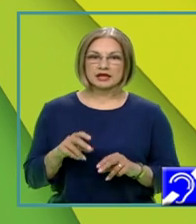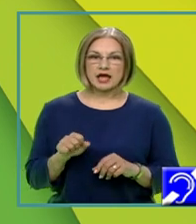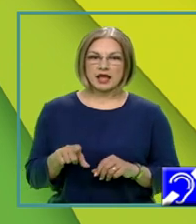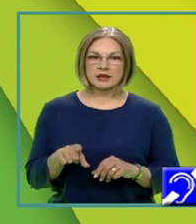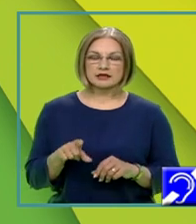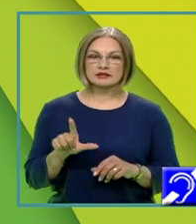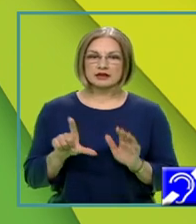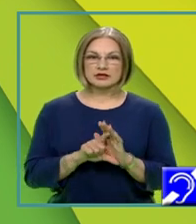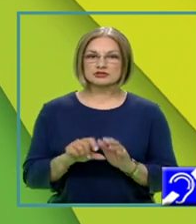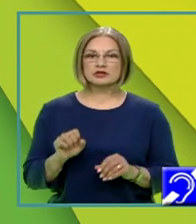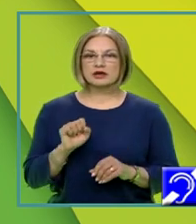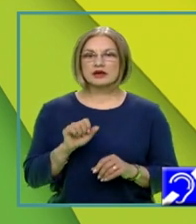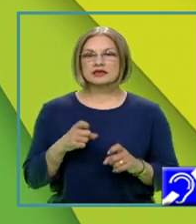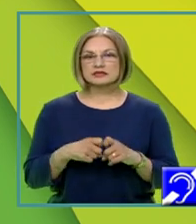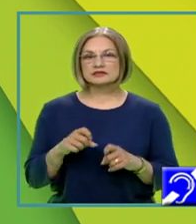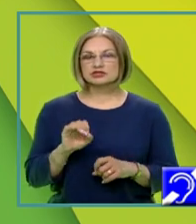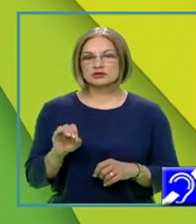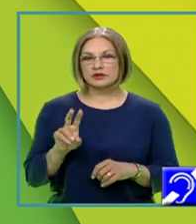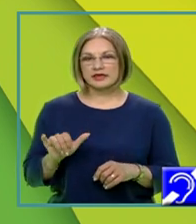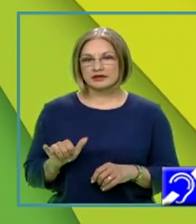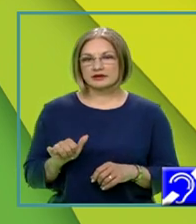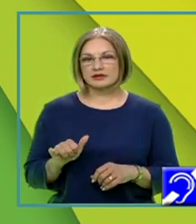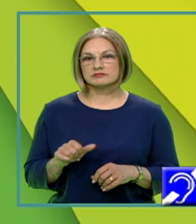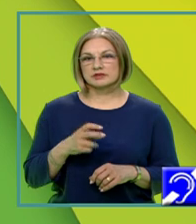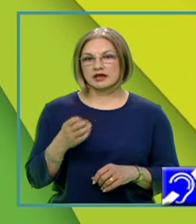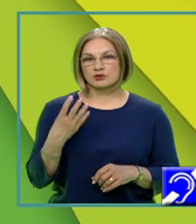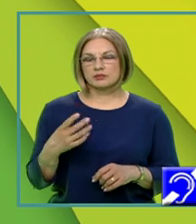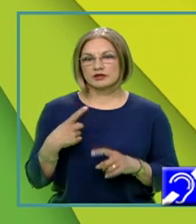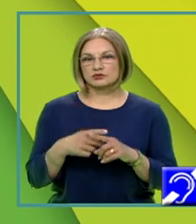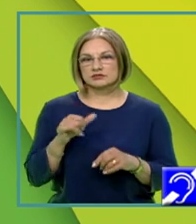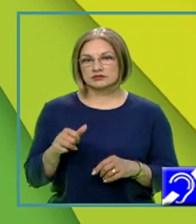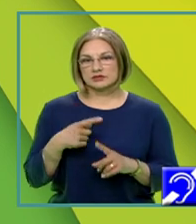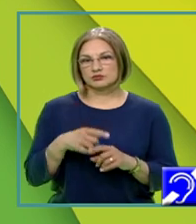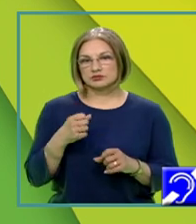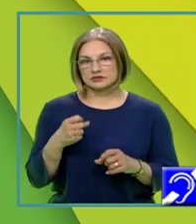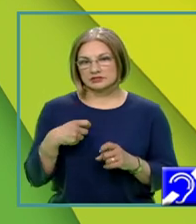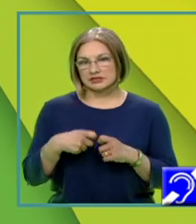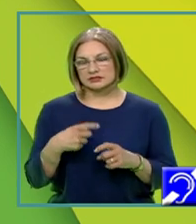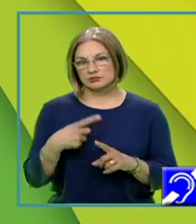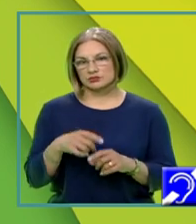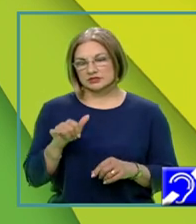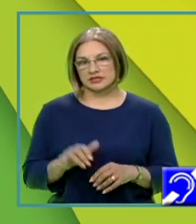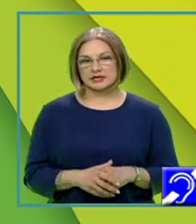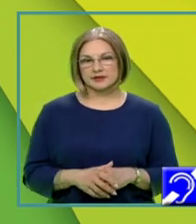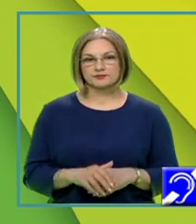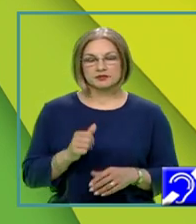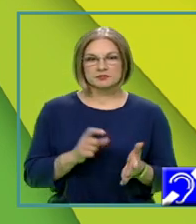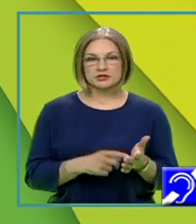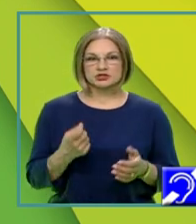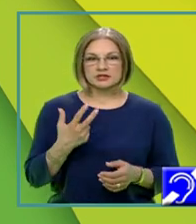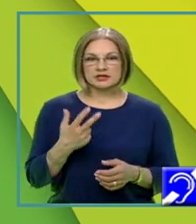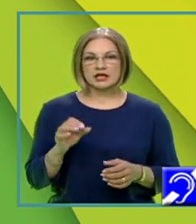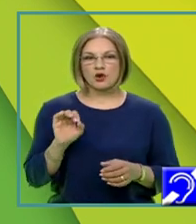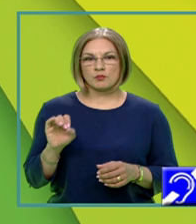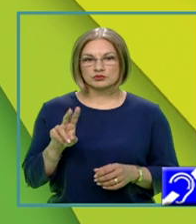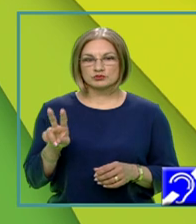x cerculeț egal cu 4 x y plus x plus y la prima cerință trebuie să arătăm că trei compus cu